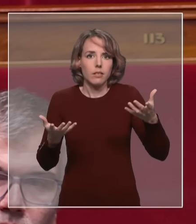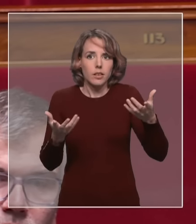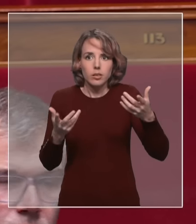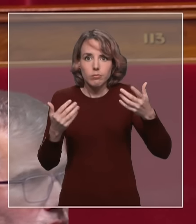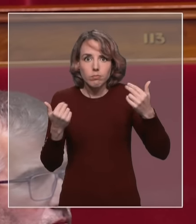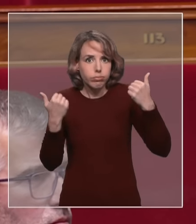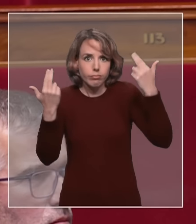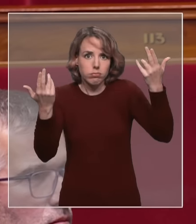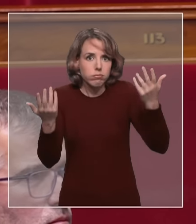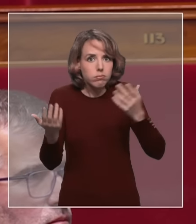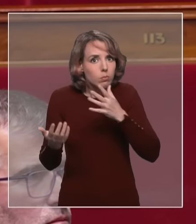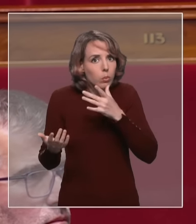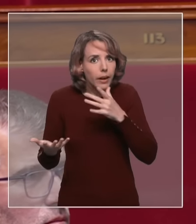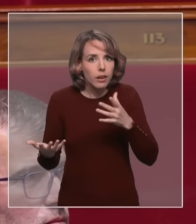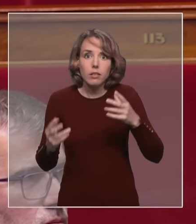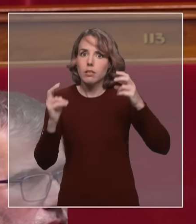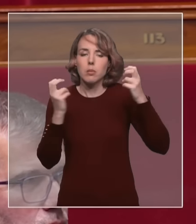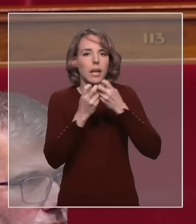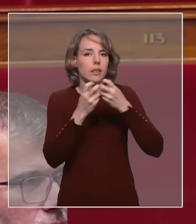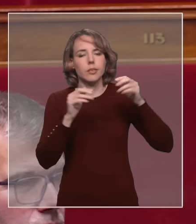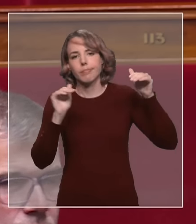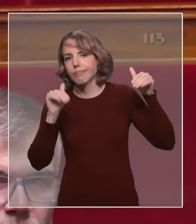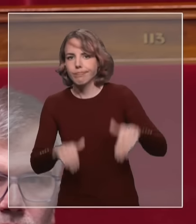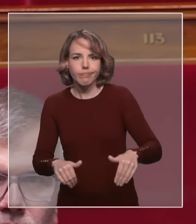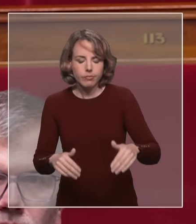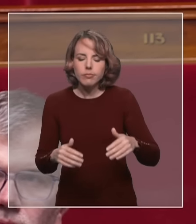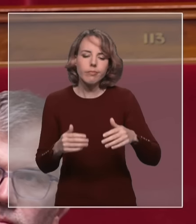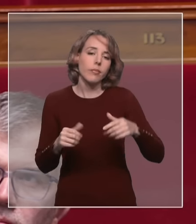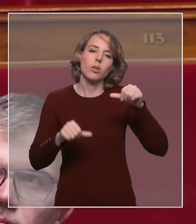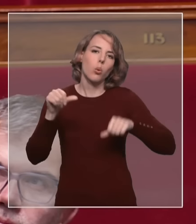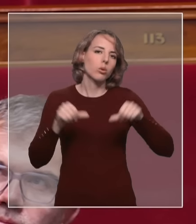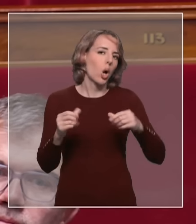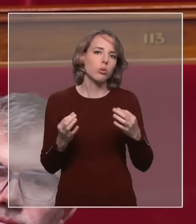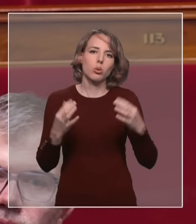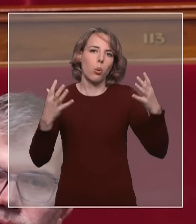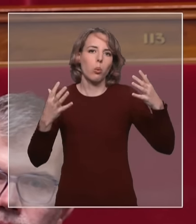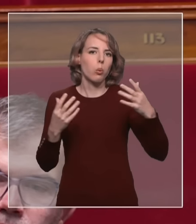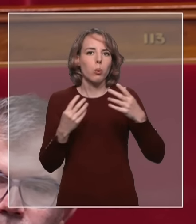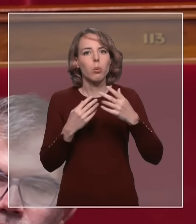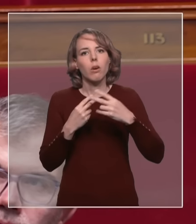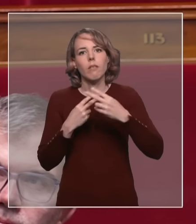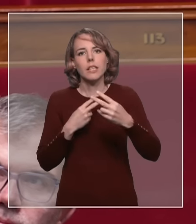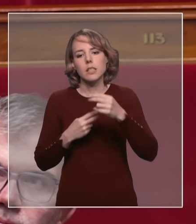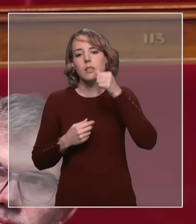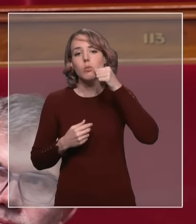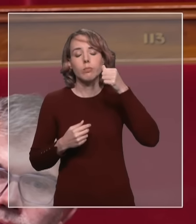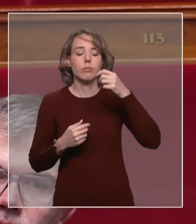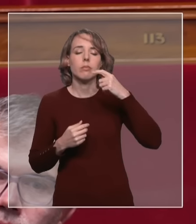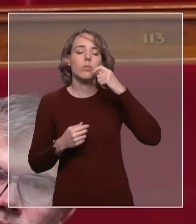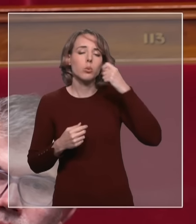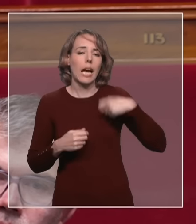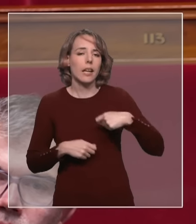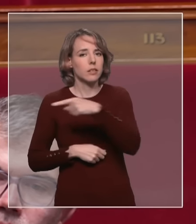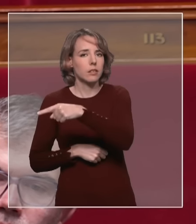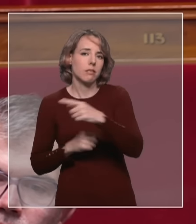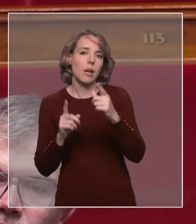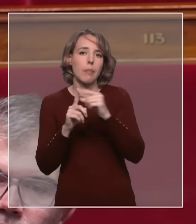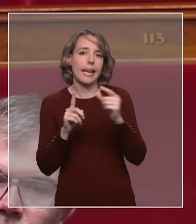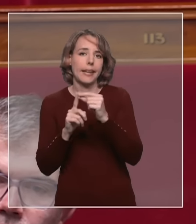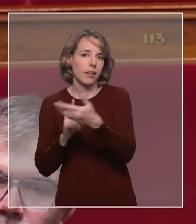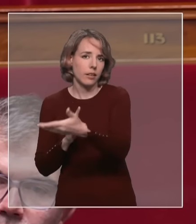s'effondre, notamment avec la concurrence massive du blé ukrainien. Nos agriculteurs sont désormais contraints de rivaliser avec des